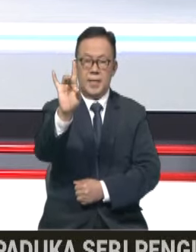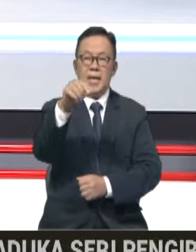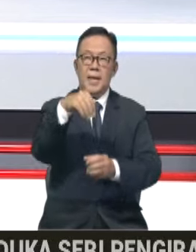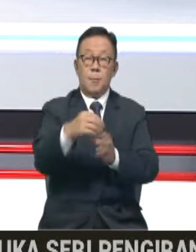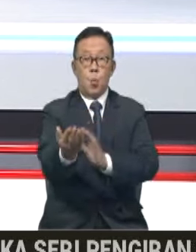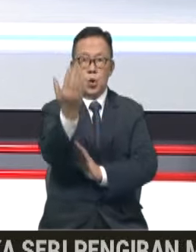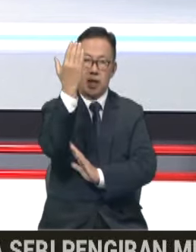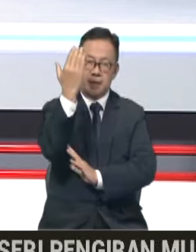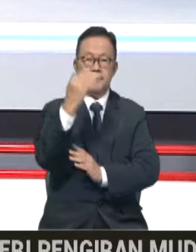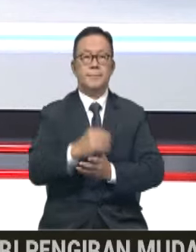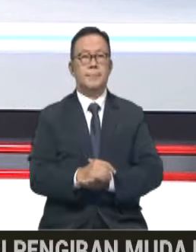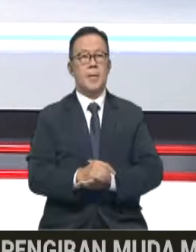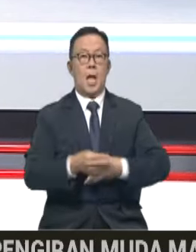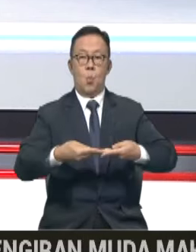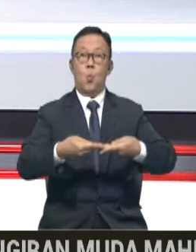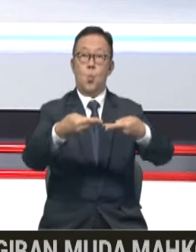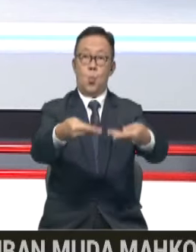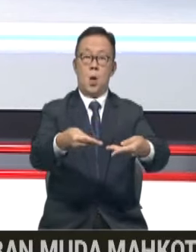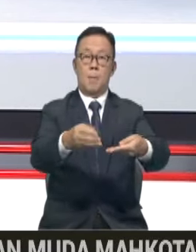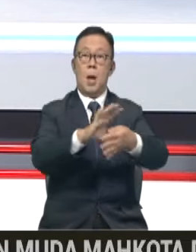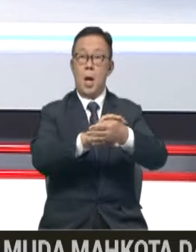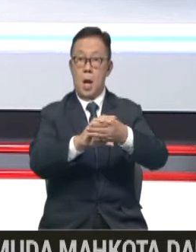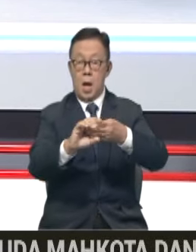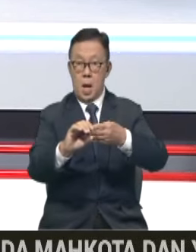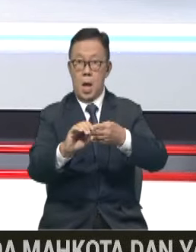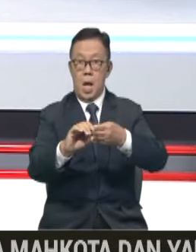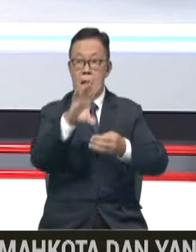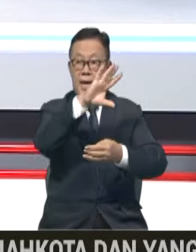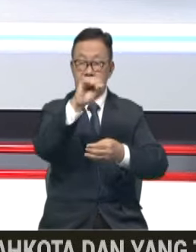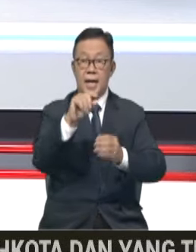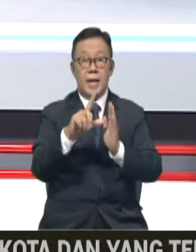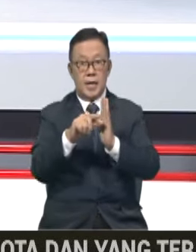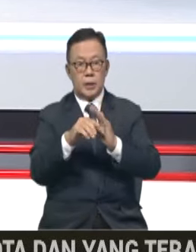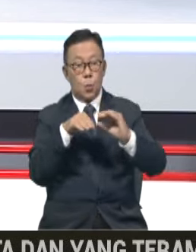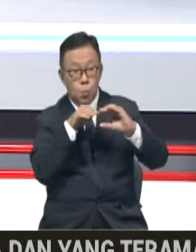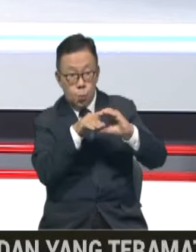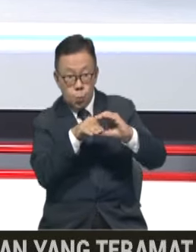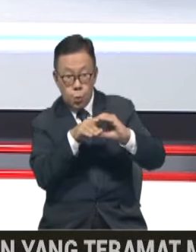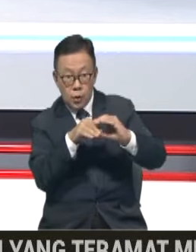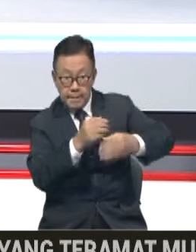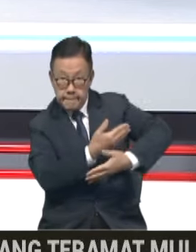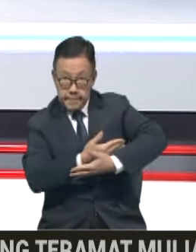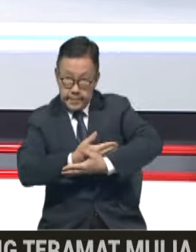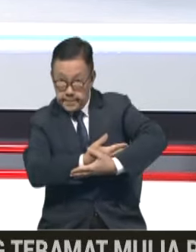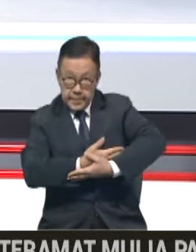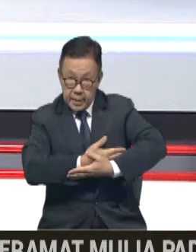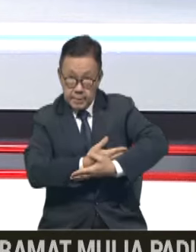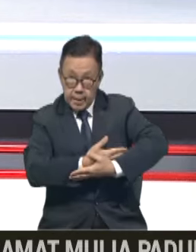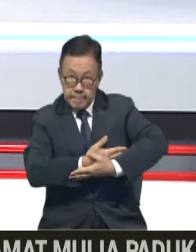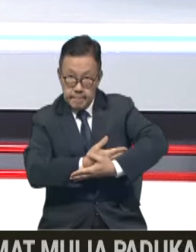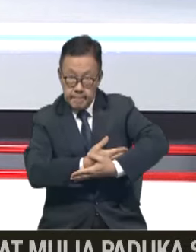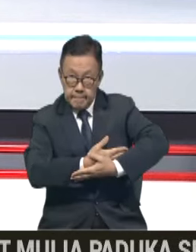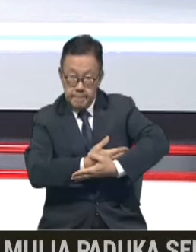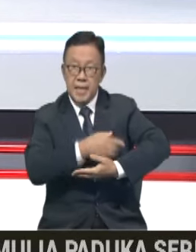tadi. Cenderamata berupa wang tunai yang dikreditkan ke dalam akaun si manja di Perbadanan Tabung Amanah